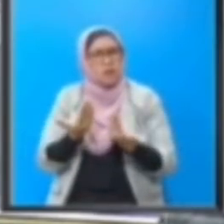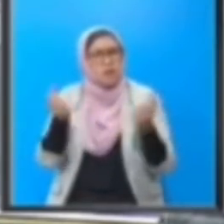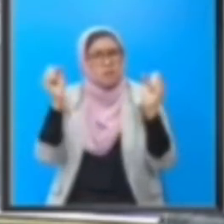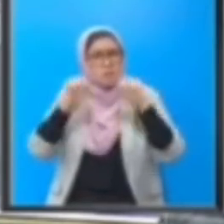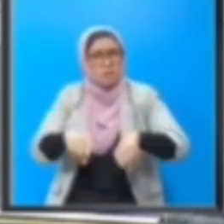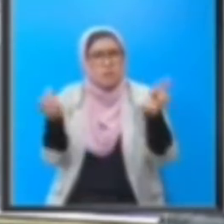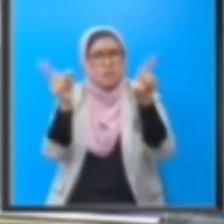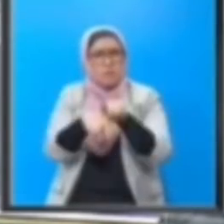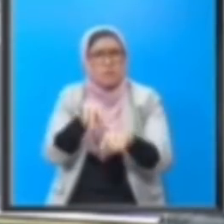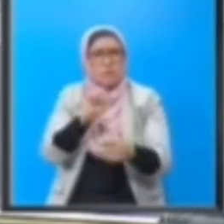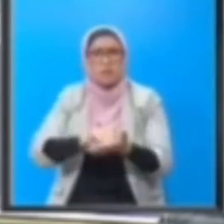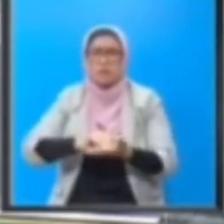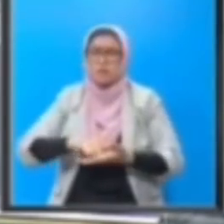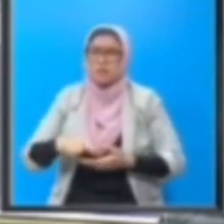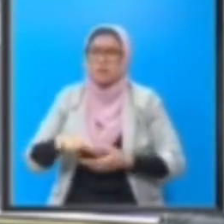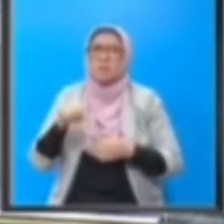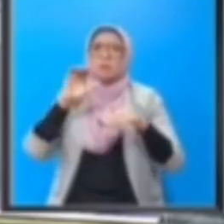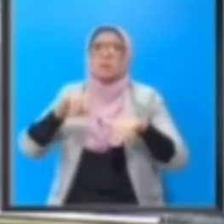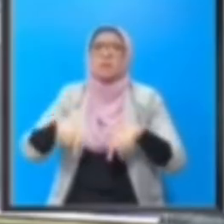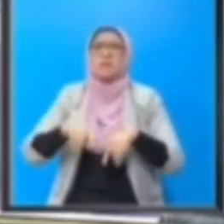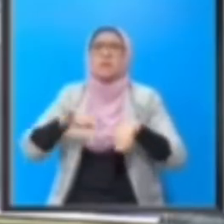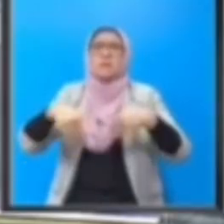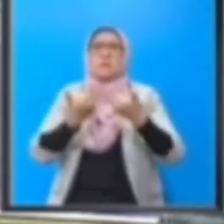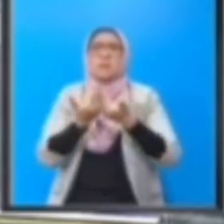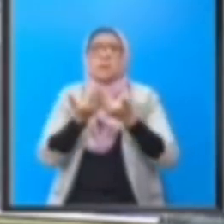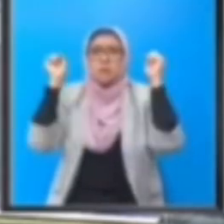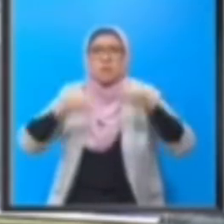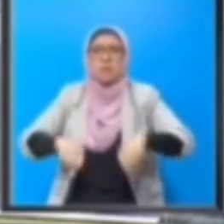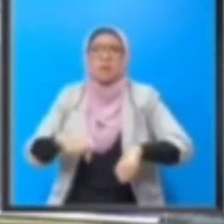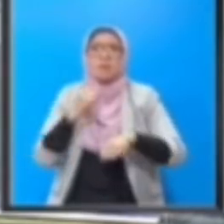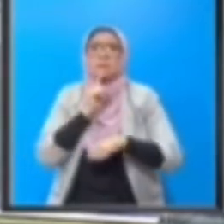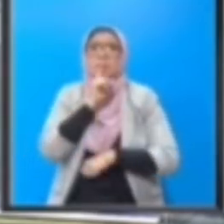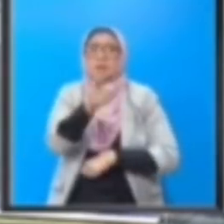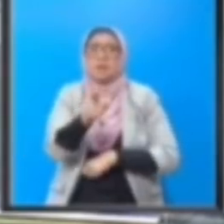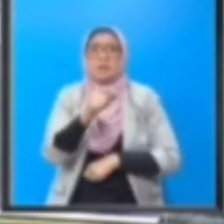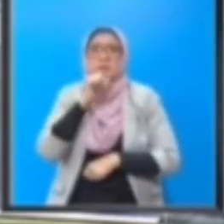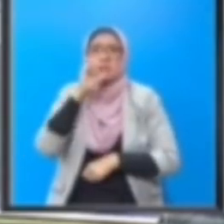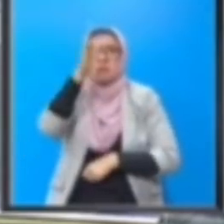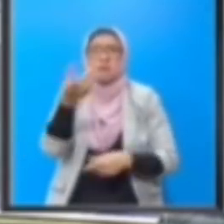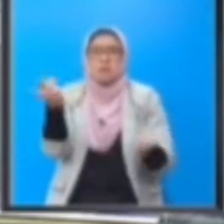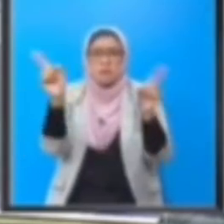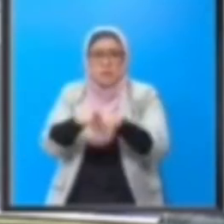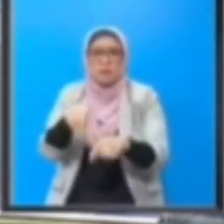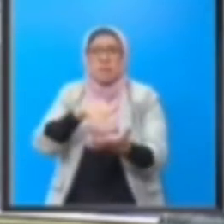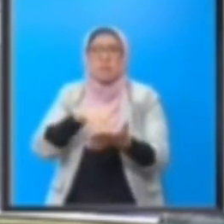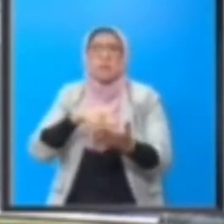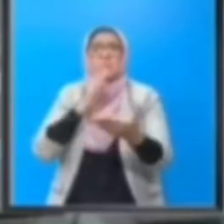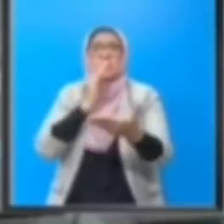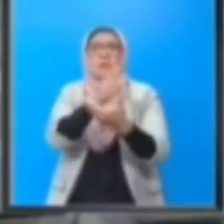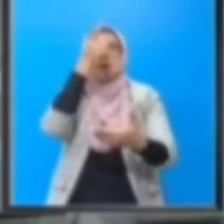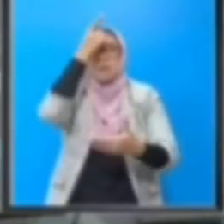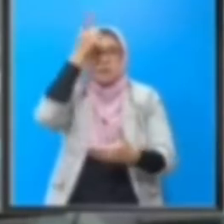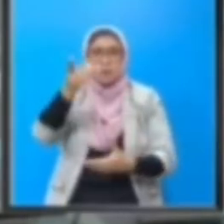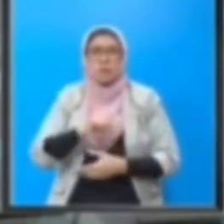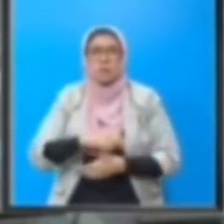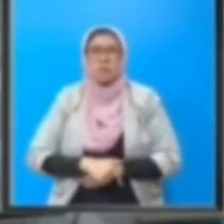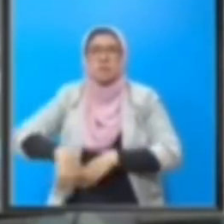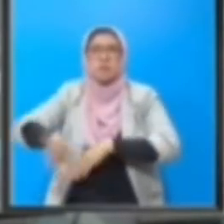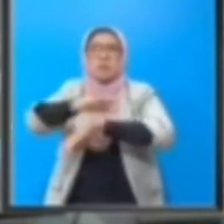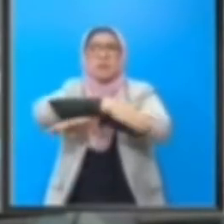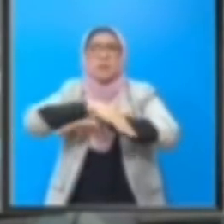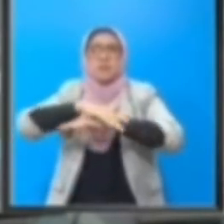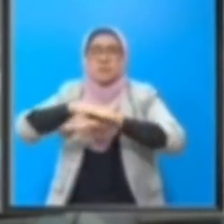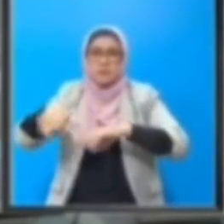Baik, macam mana kita boleh pasti perkara ini tidak akan berlaku lagi? Lepas pantai. Baik, Datuk. So, saya minta